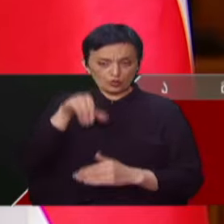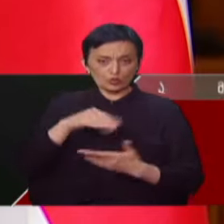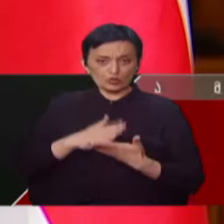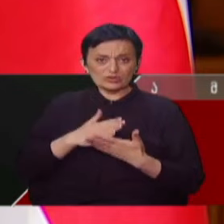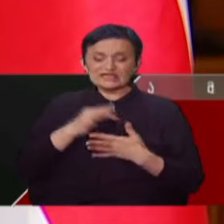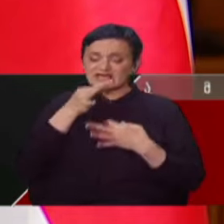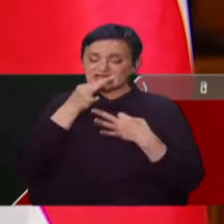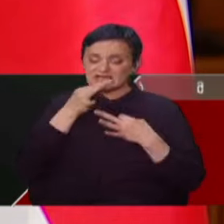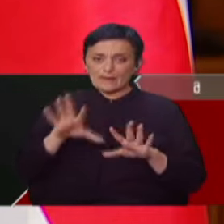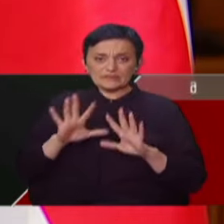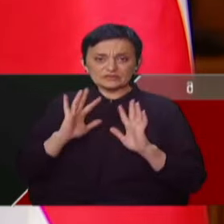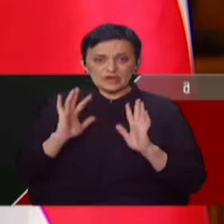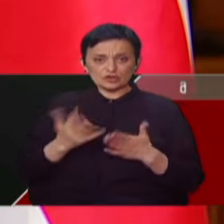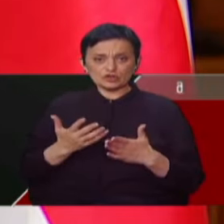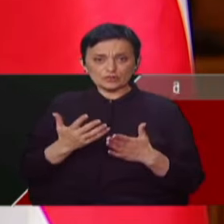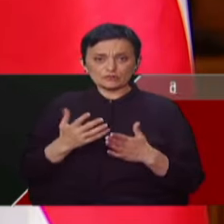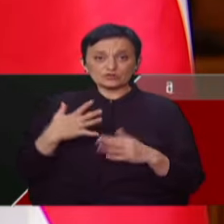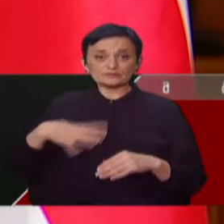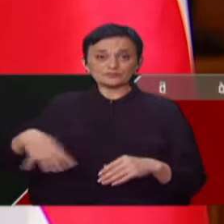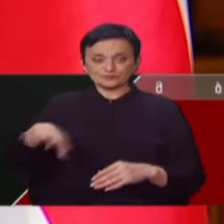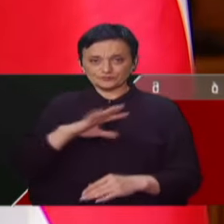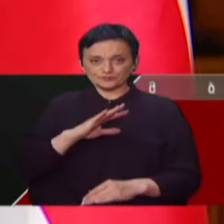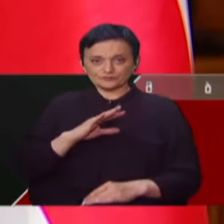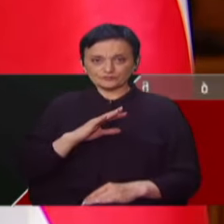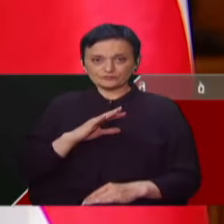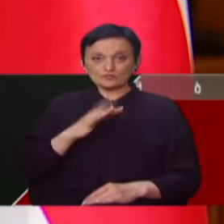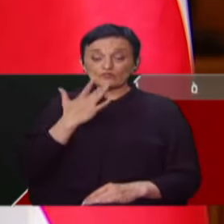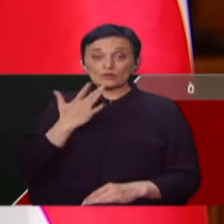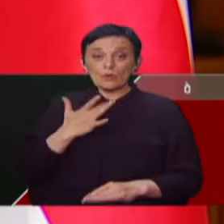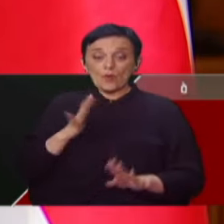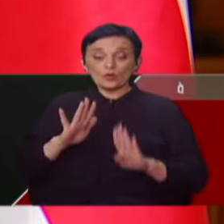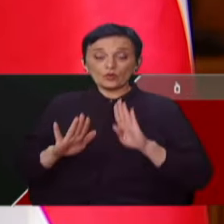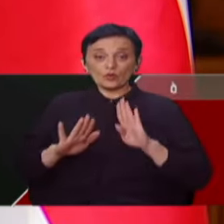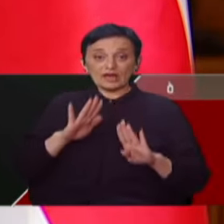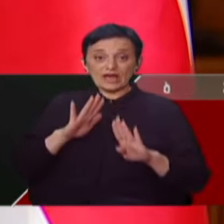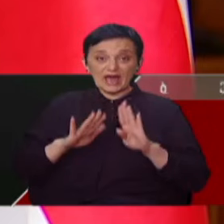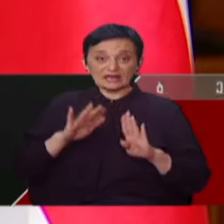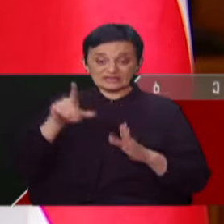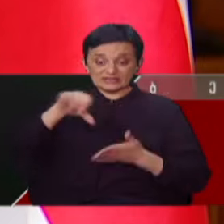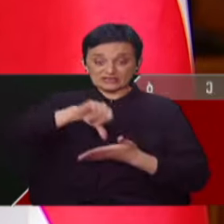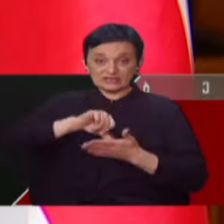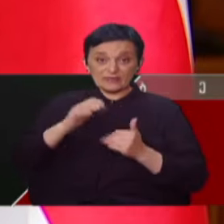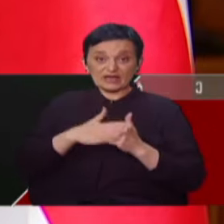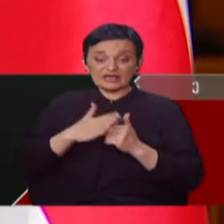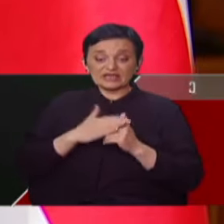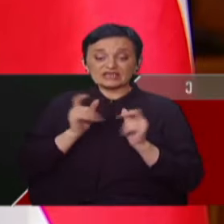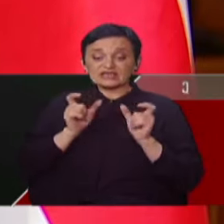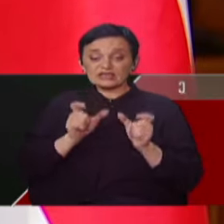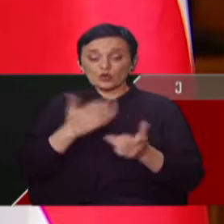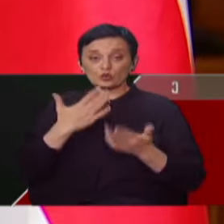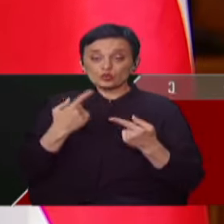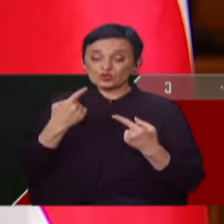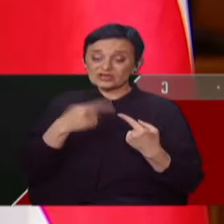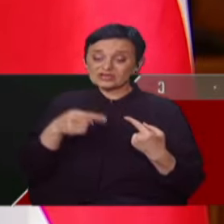აქვს. ნებისმიერ შემთხვევაში საქართველოს პოლიტიკური ხელმძღვანელობის წარმომადგენლის დასანქცირება იქნება თუ